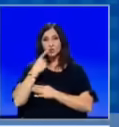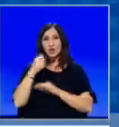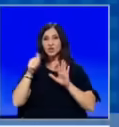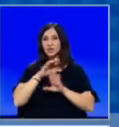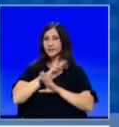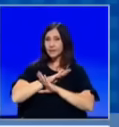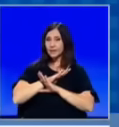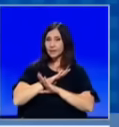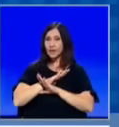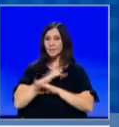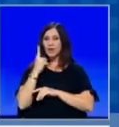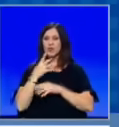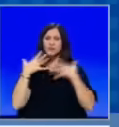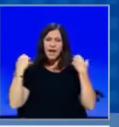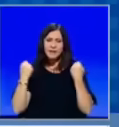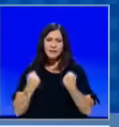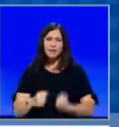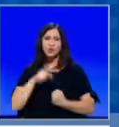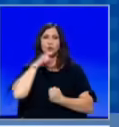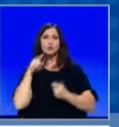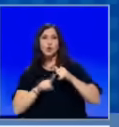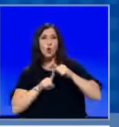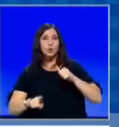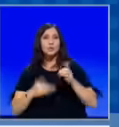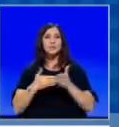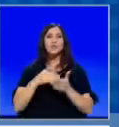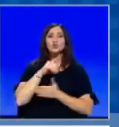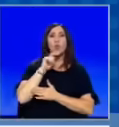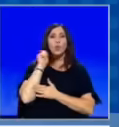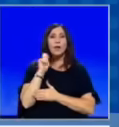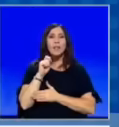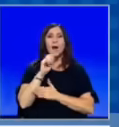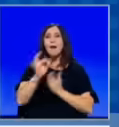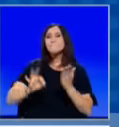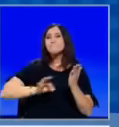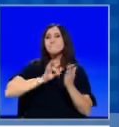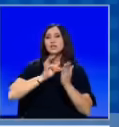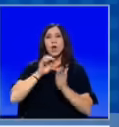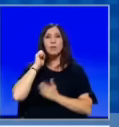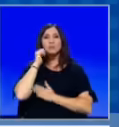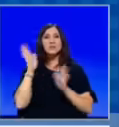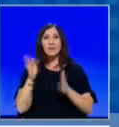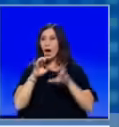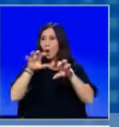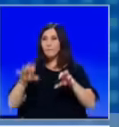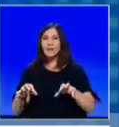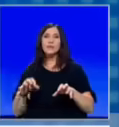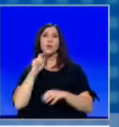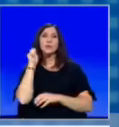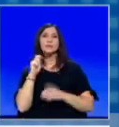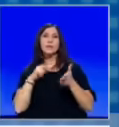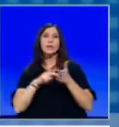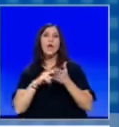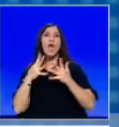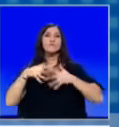Шестима загинаха при едни от най-тежките руски удари срещу Украина. Мишена на Москва станаха обекти от украинската енергийна структура.